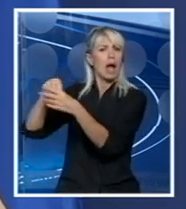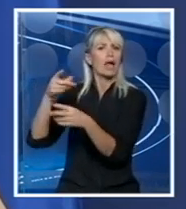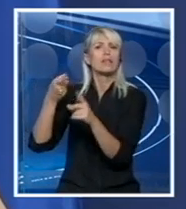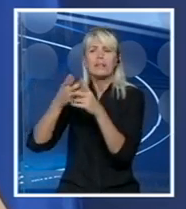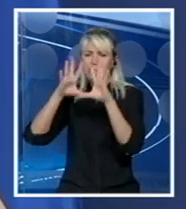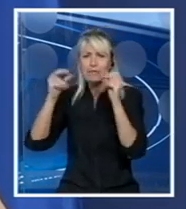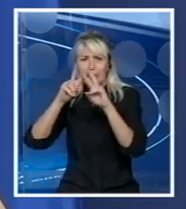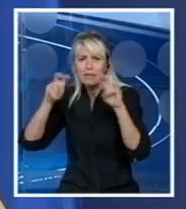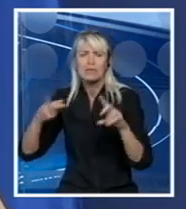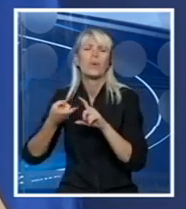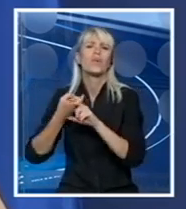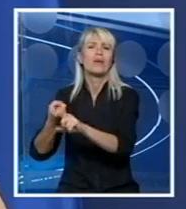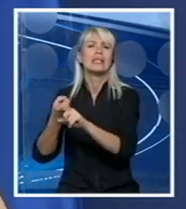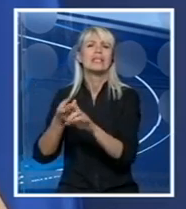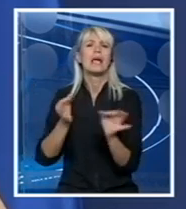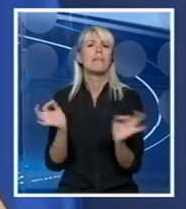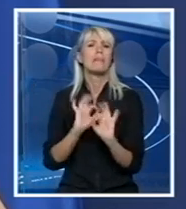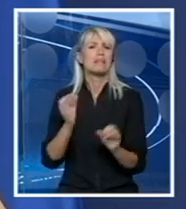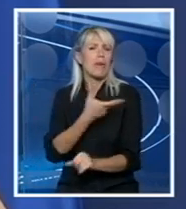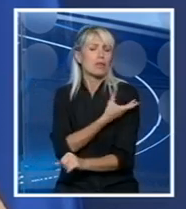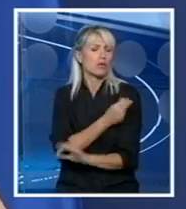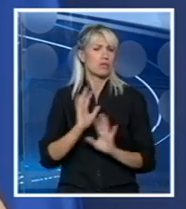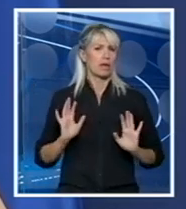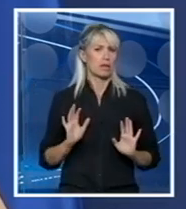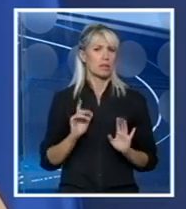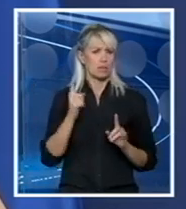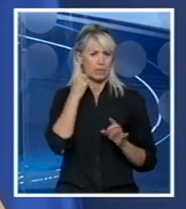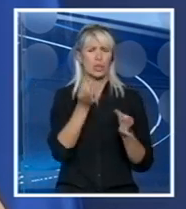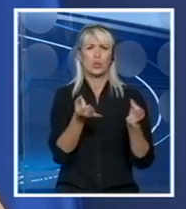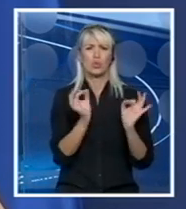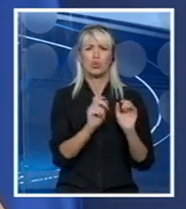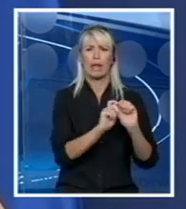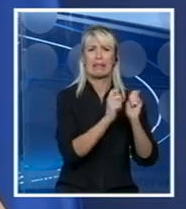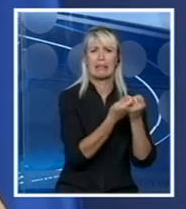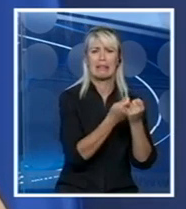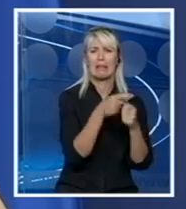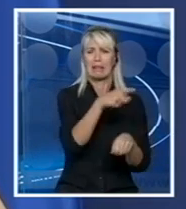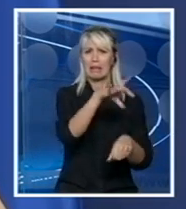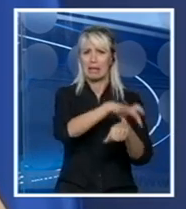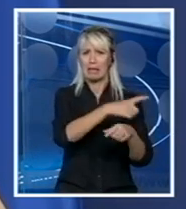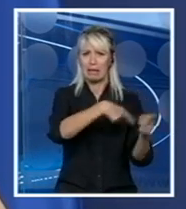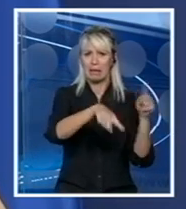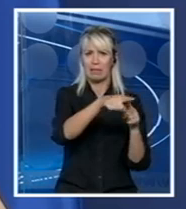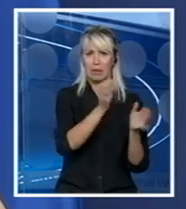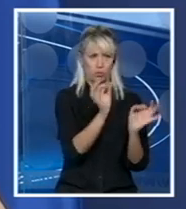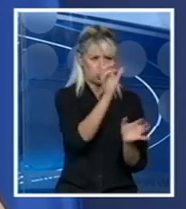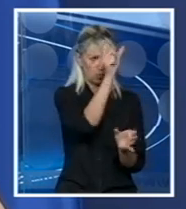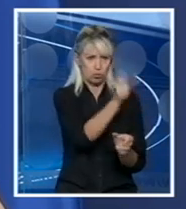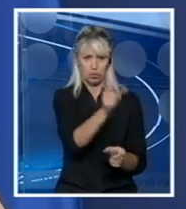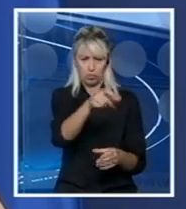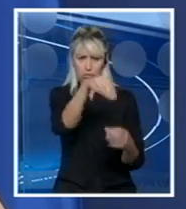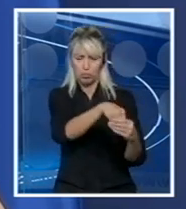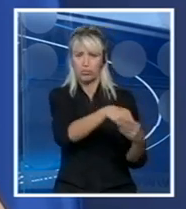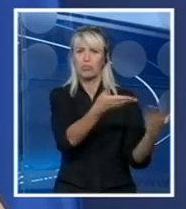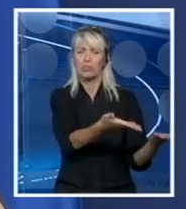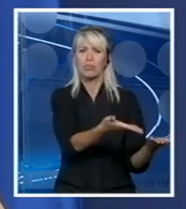tome, kada govorimo o stručnim timovima lekara, ako govorimo o stručnim licima, to se govori o ovim